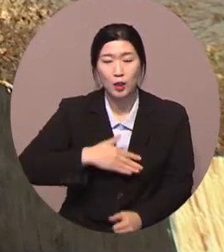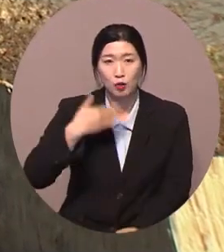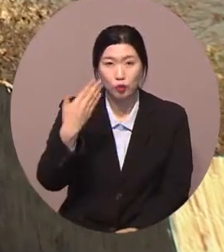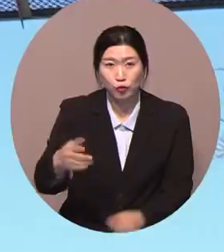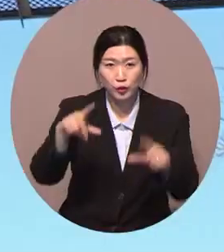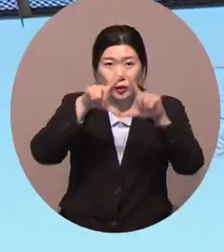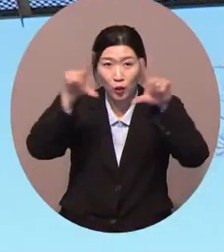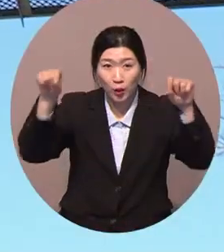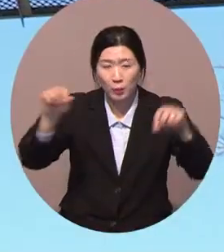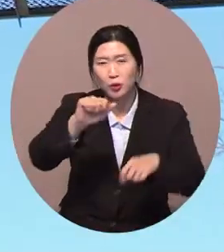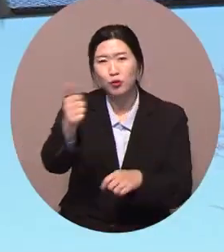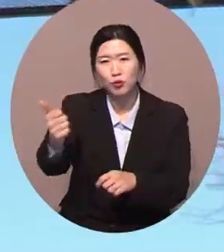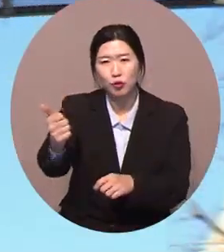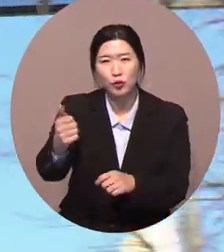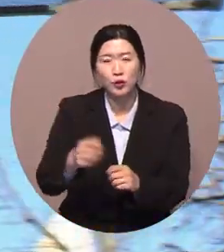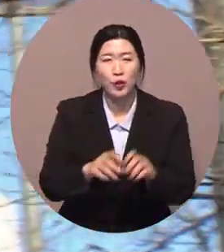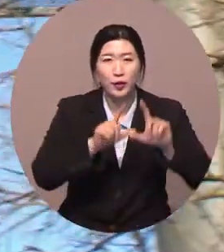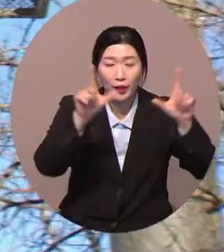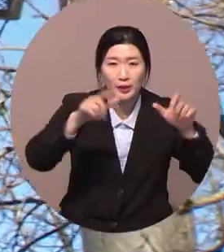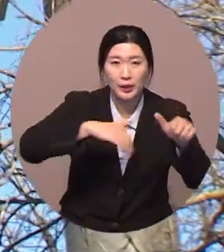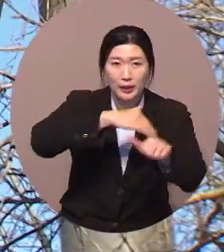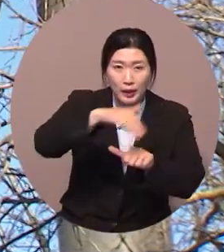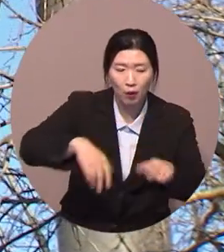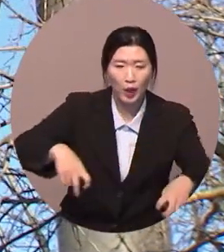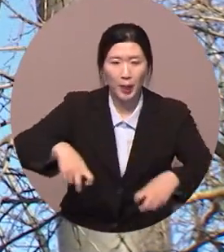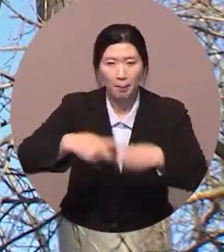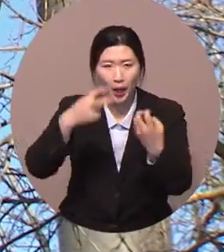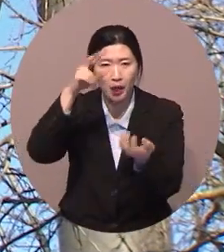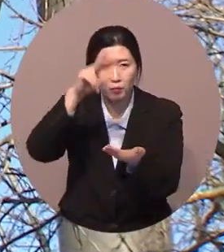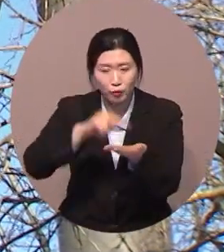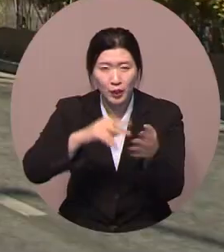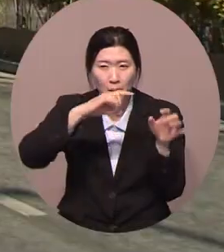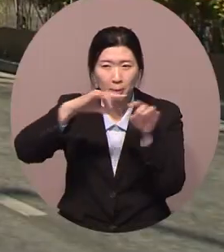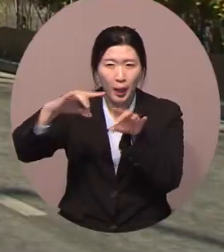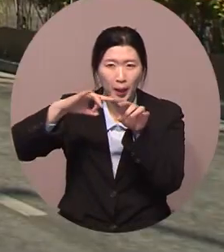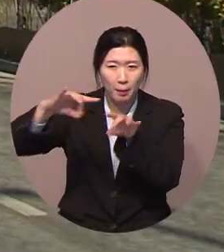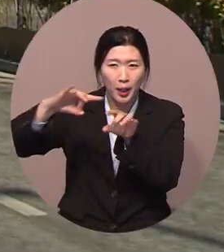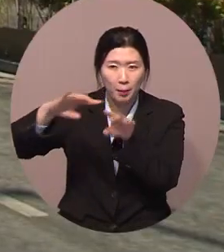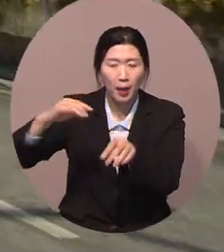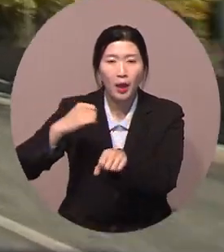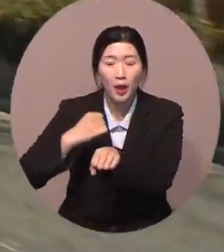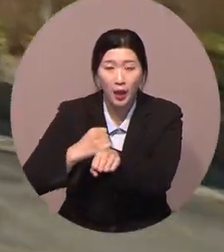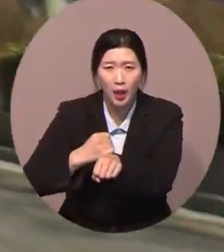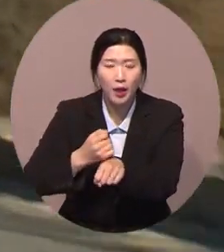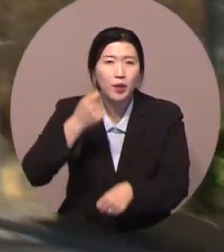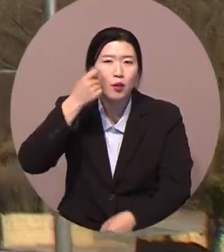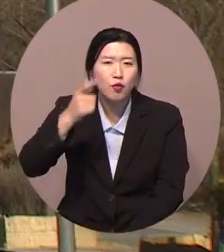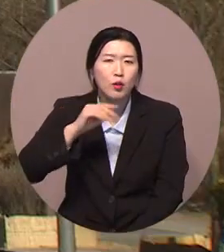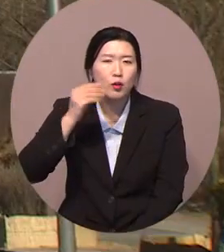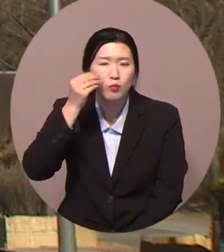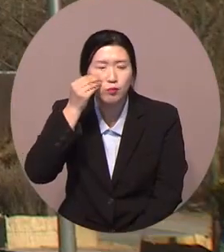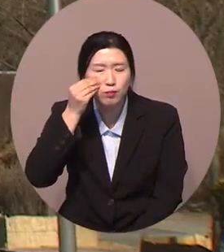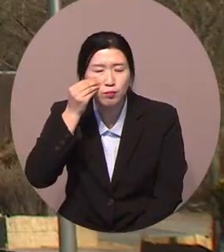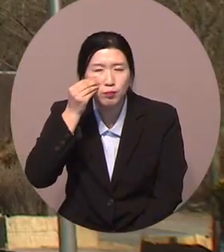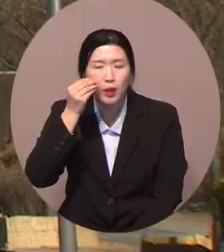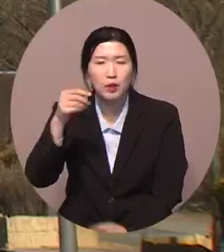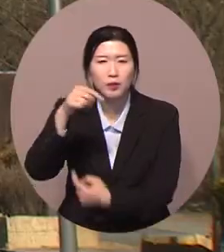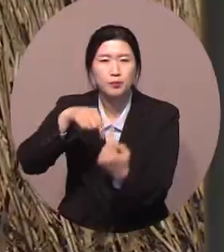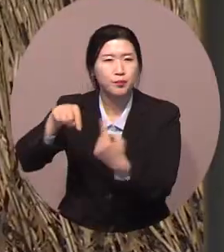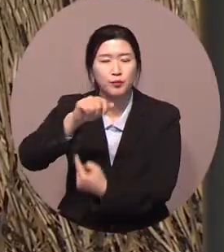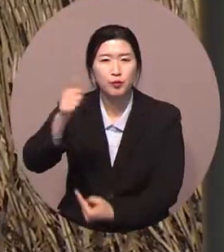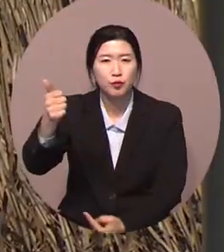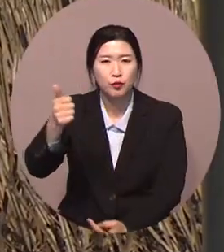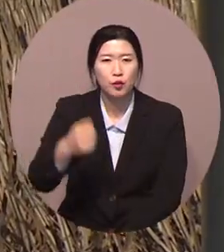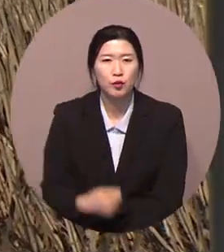있습니다. 날씨와 도로 상황 등의 정보가 전광 표지판에 실시간으로 전달되지만 정작 표지판은 제대로 작동하지 않다